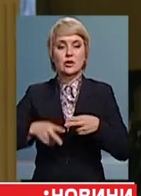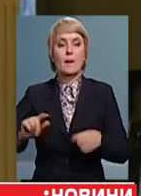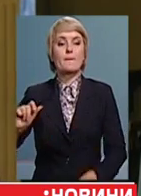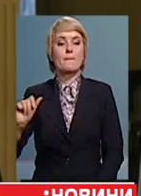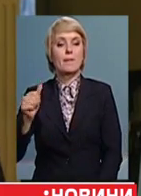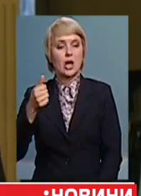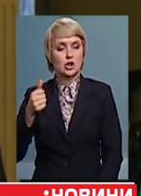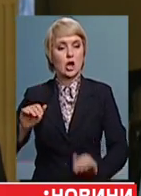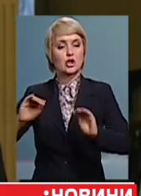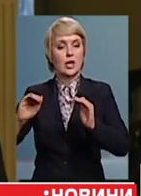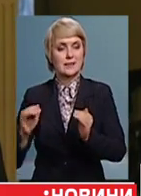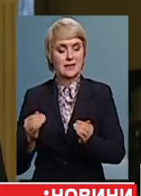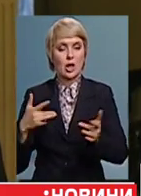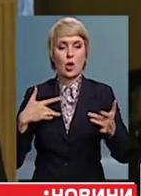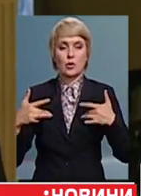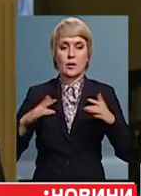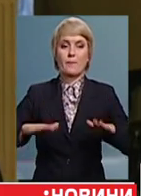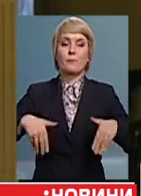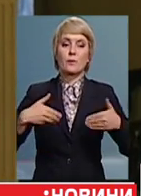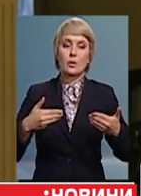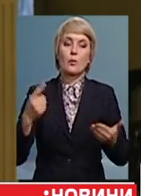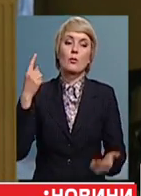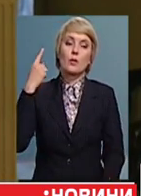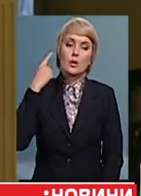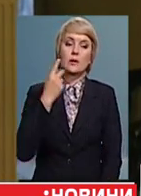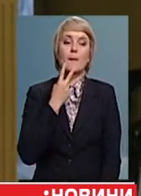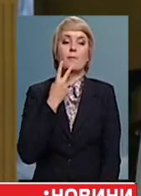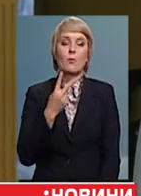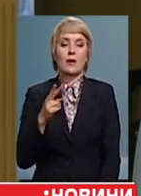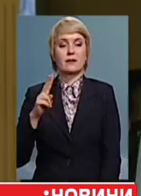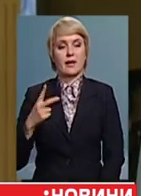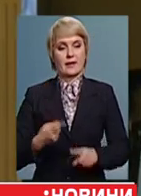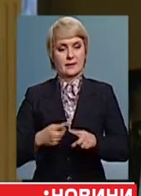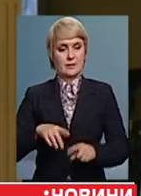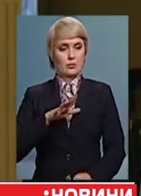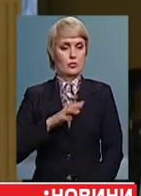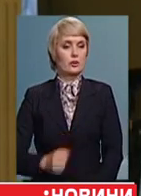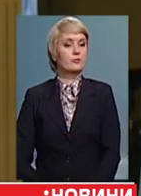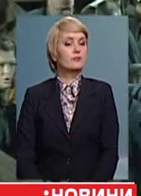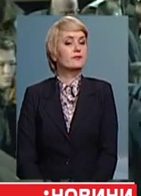перша частина концерту. Пропоную послухати і побачити, як це було.